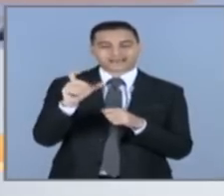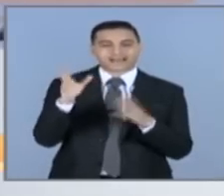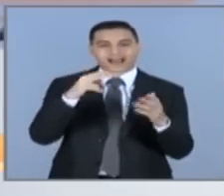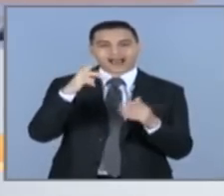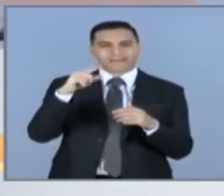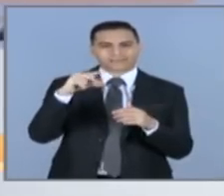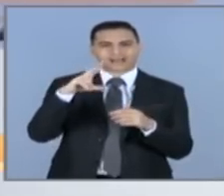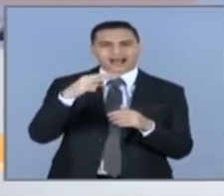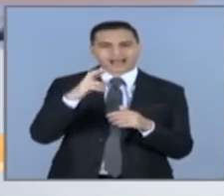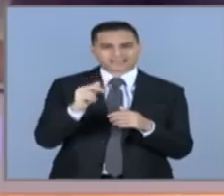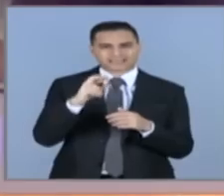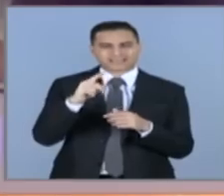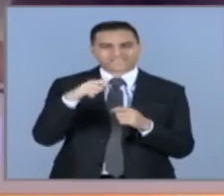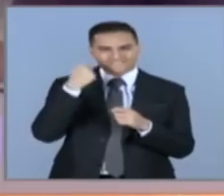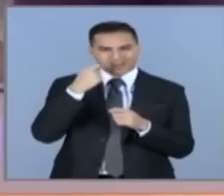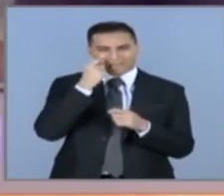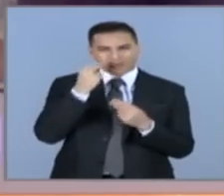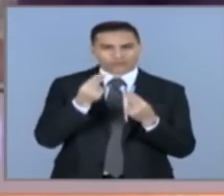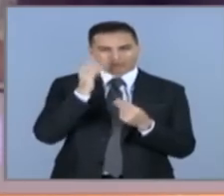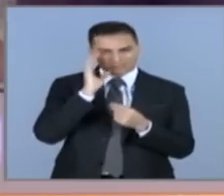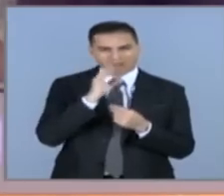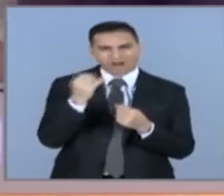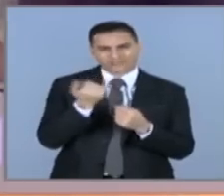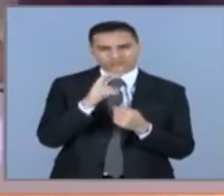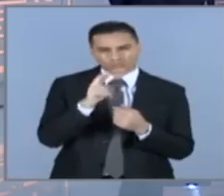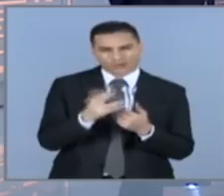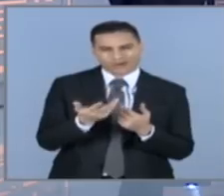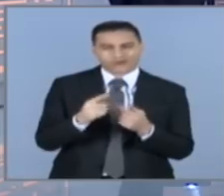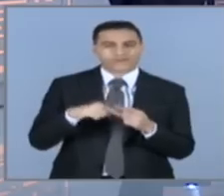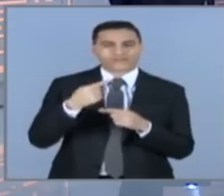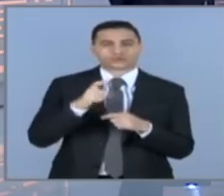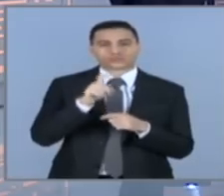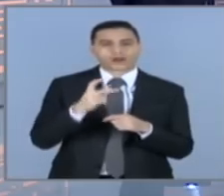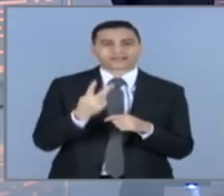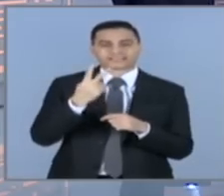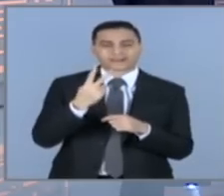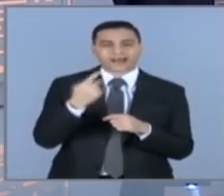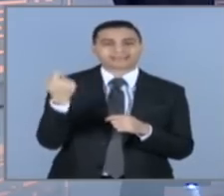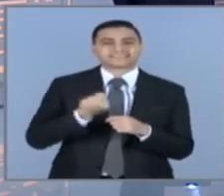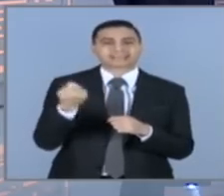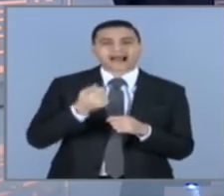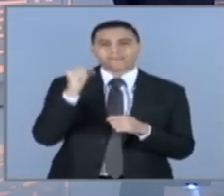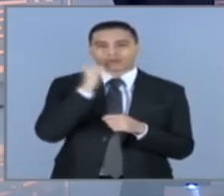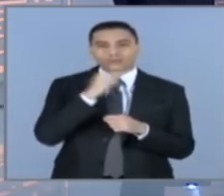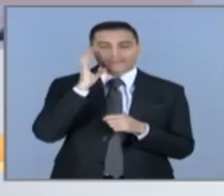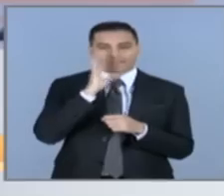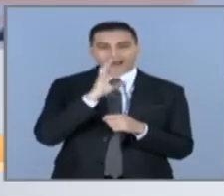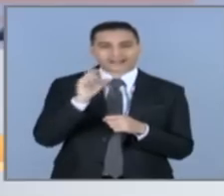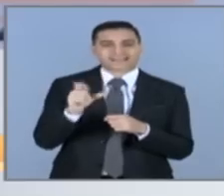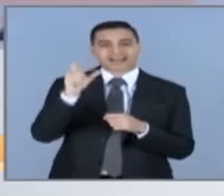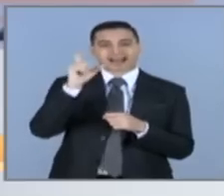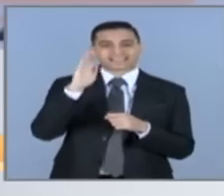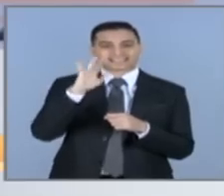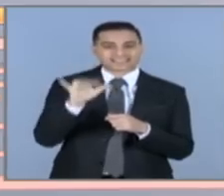سؤال سهل لأن الفيلم ده كمان دمه خفيف الحقيقة. السؤال السادس، سلامات لمين؟ نانسي